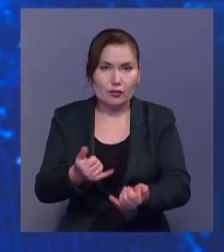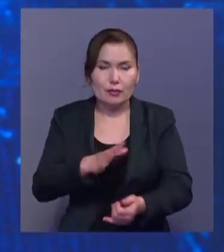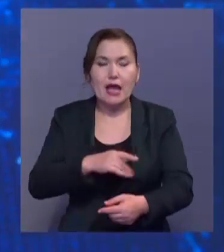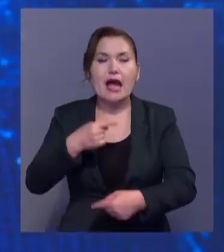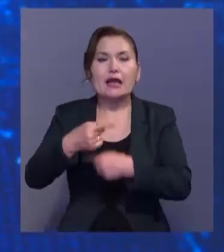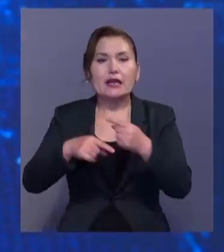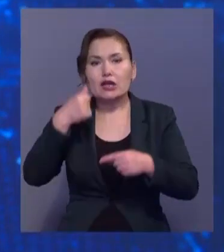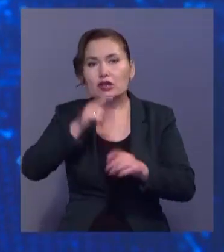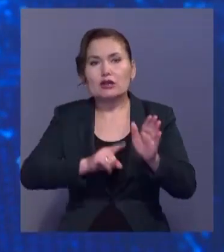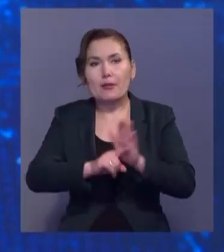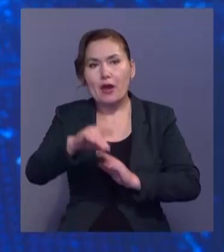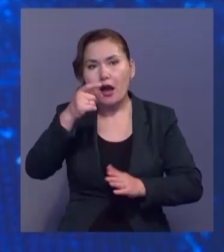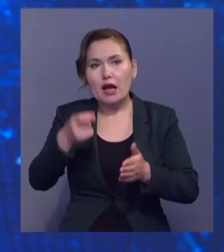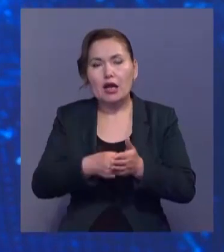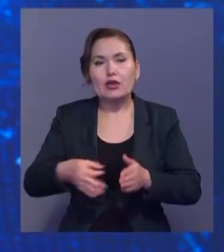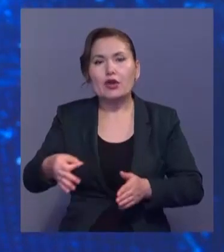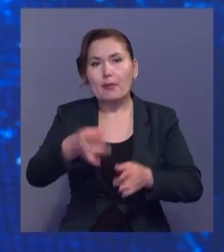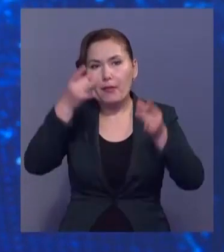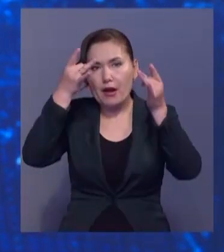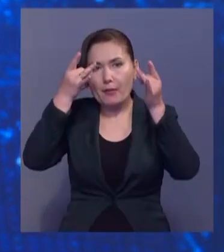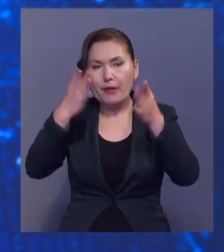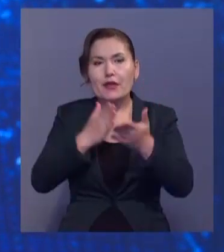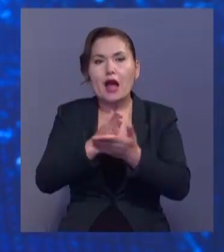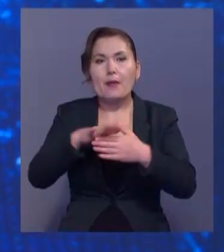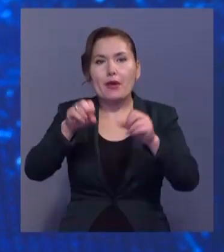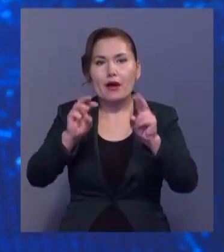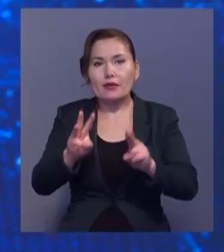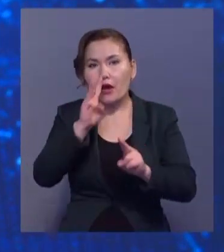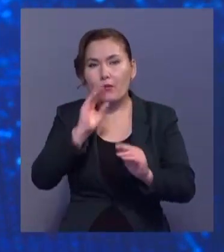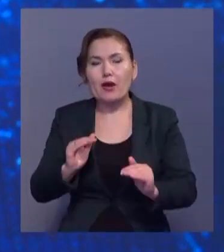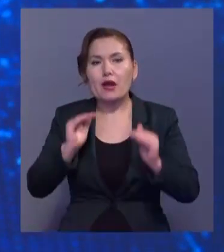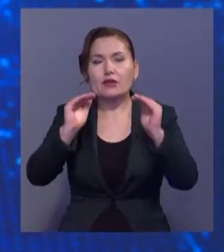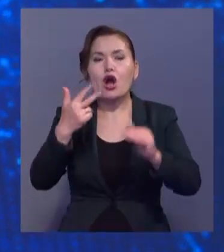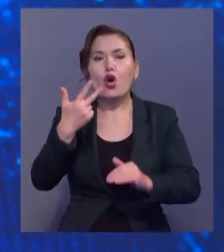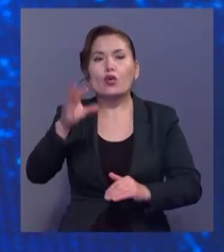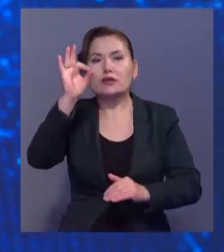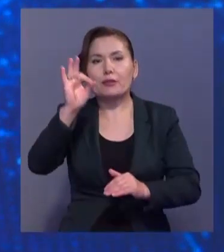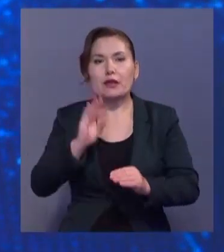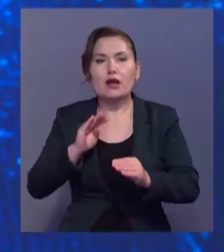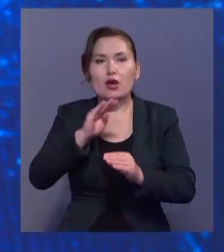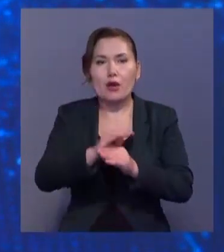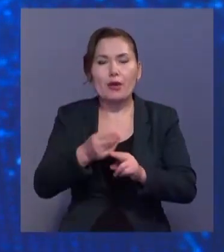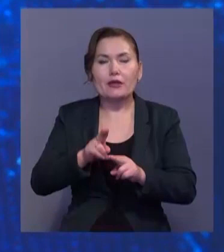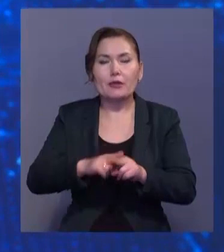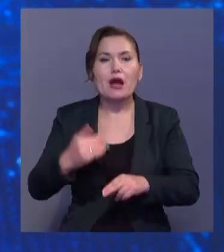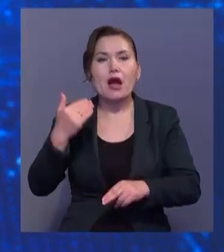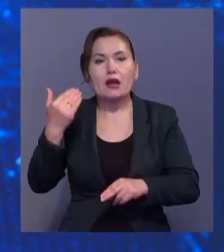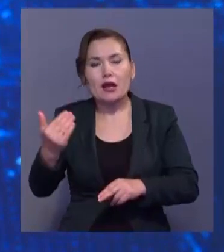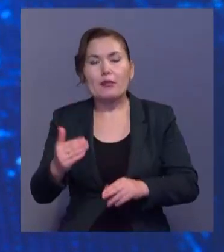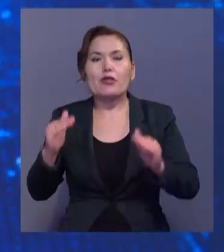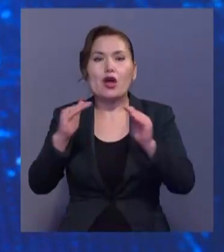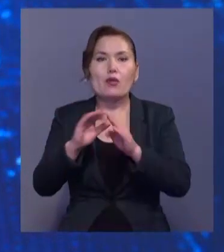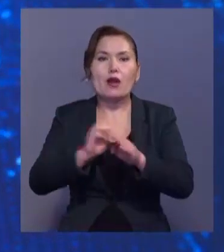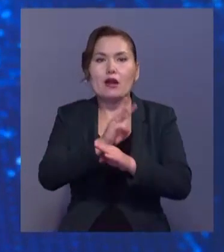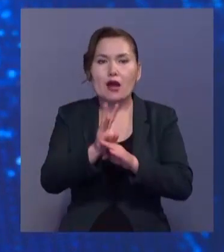Келер жылдан бастап Қарағанды облысындағы мәдени сала қызметкерлерінің айлығы 30%-ке өседі. Бұдан бөлек олардың әлеуметтік